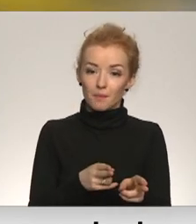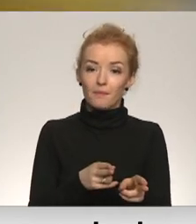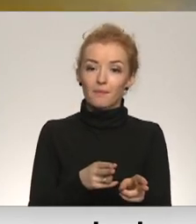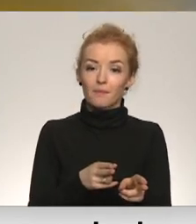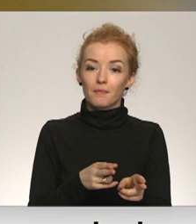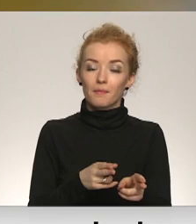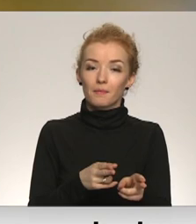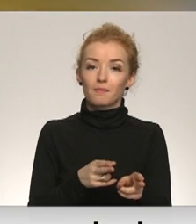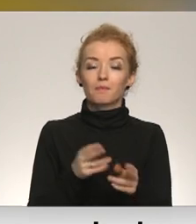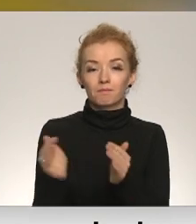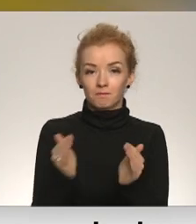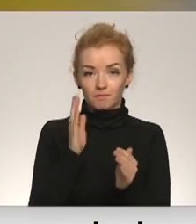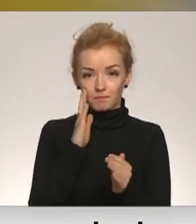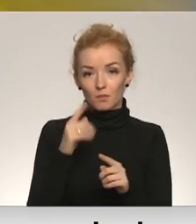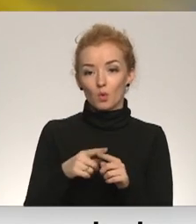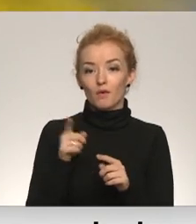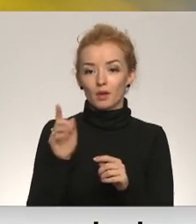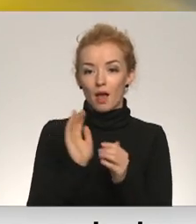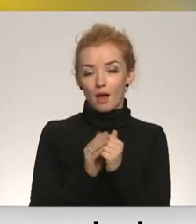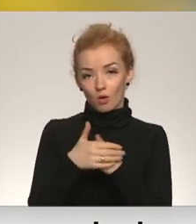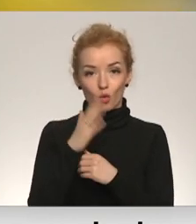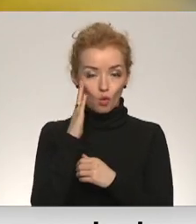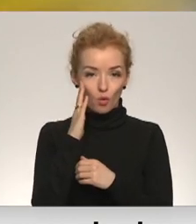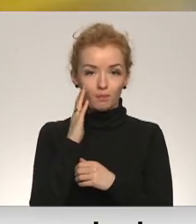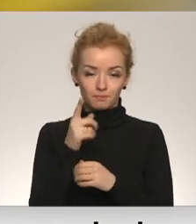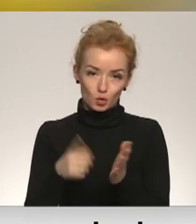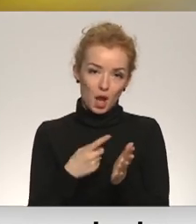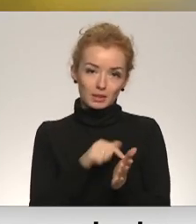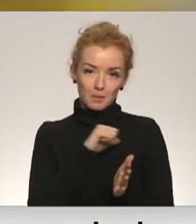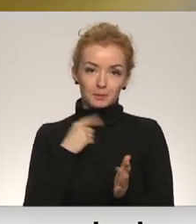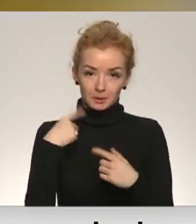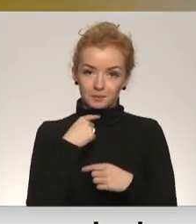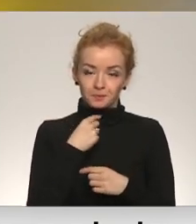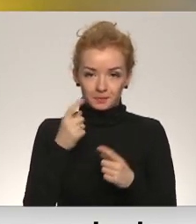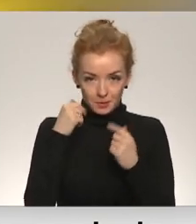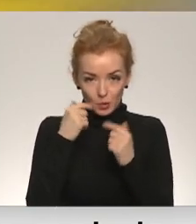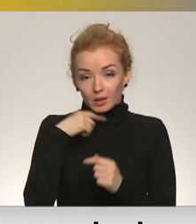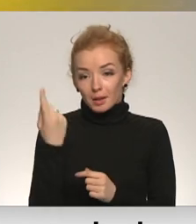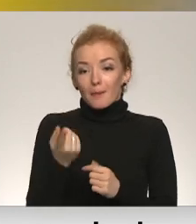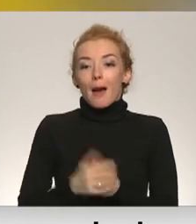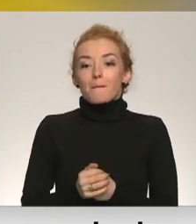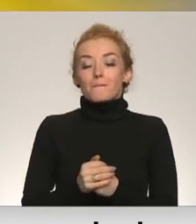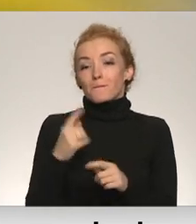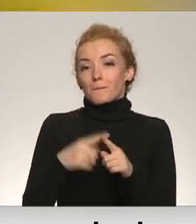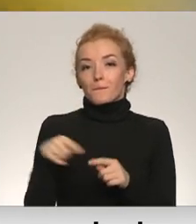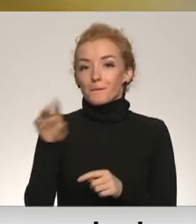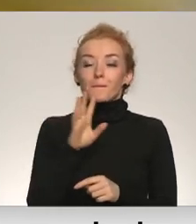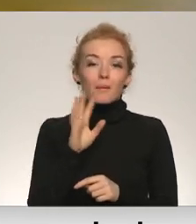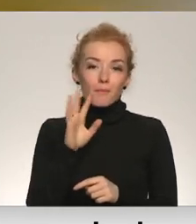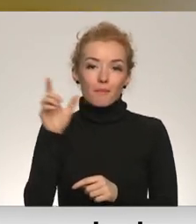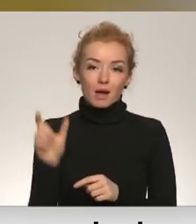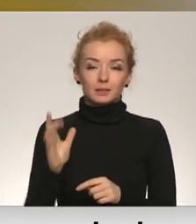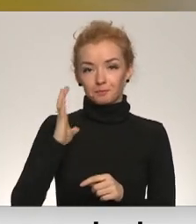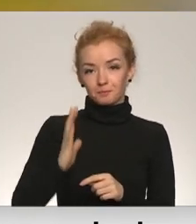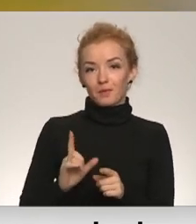mazuļiem, kas aizmieg bumbu patversnēs. Dzirdot ziņas par nošautiem karavīriem, viņas domā par mātēm, kuras būs spiestas apglabāt savus